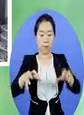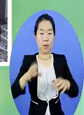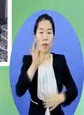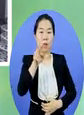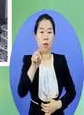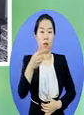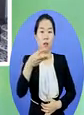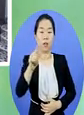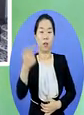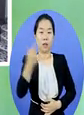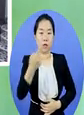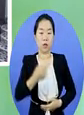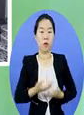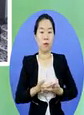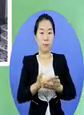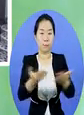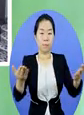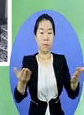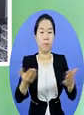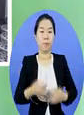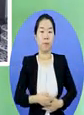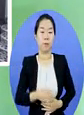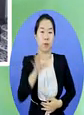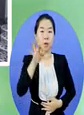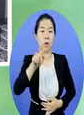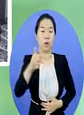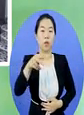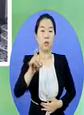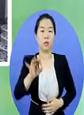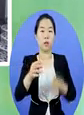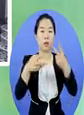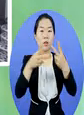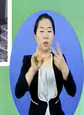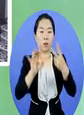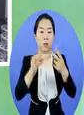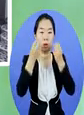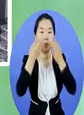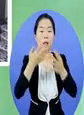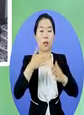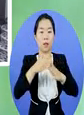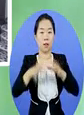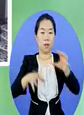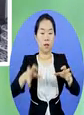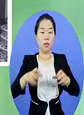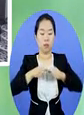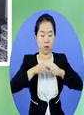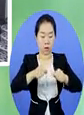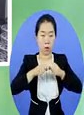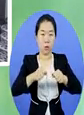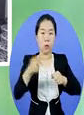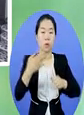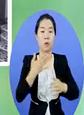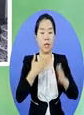연탄 천장을 배달해 봉사활동의 표본이 되고 있습니다. 원성이동 새마을 지도자회는 새마을 부녀회와 함께 시가지